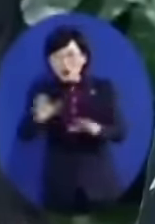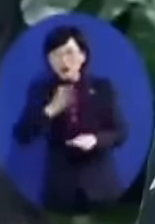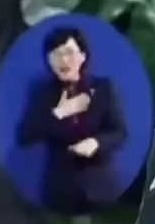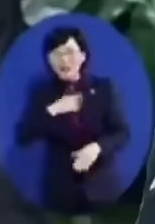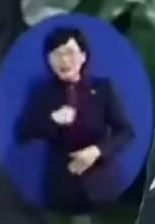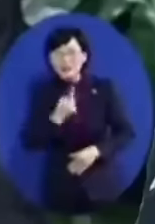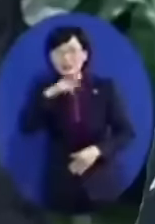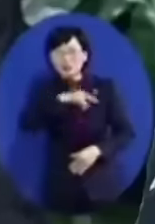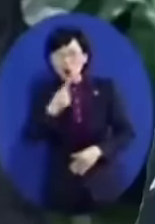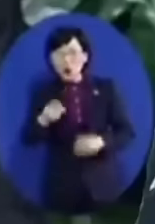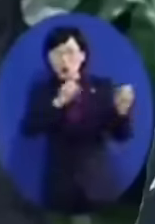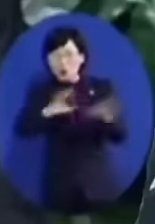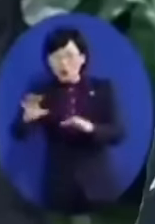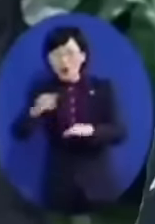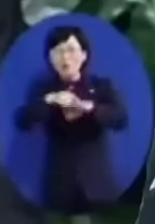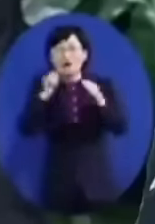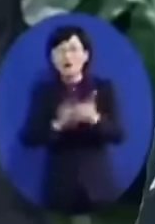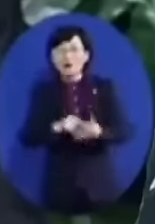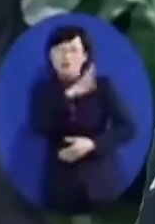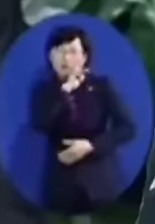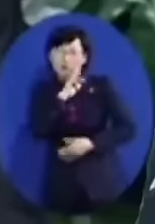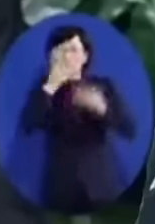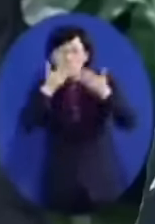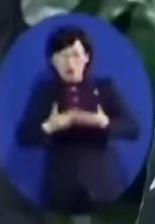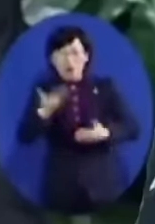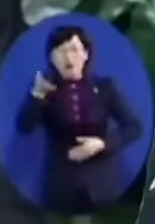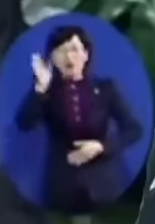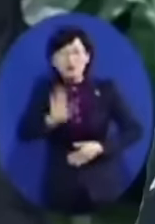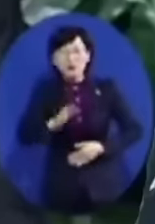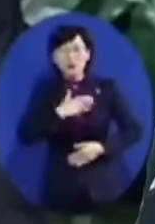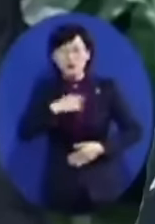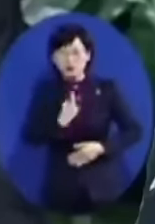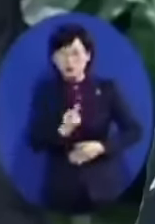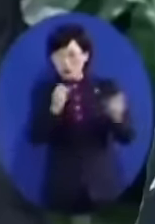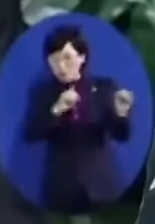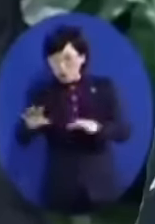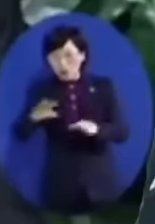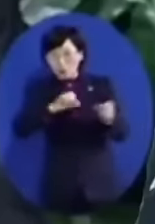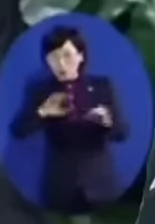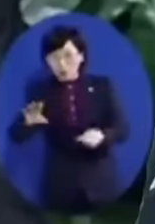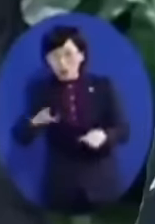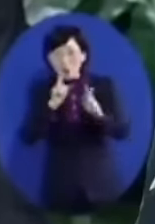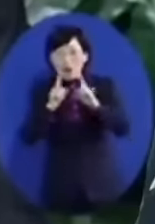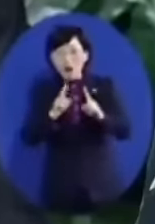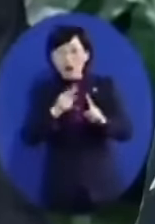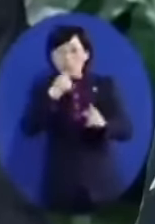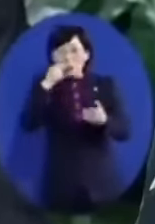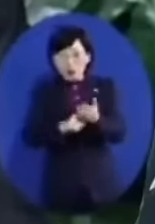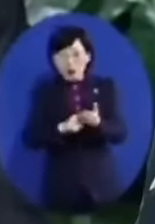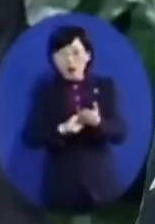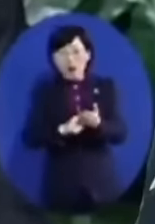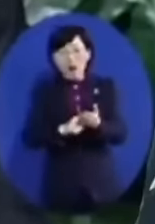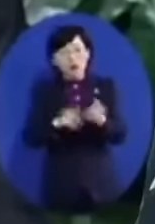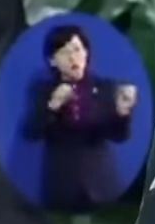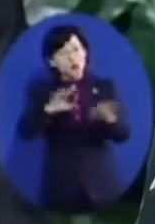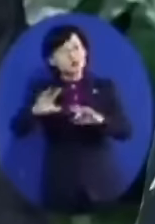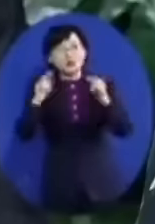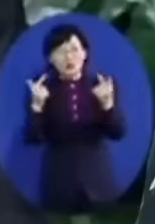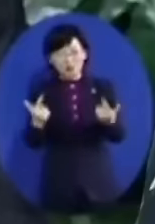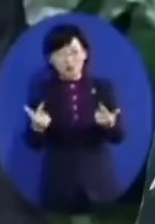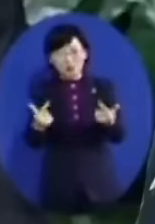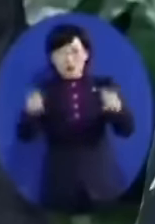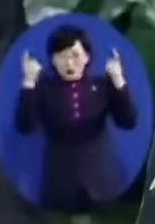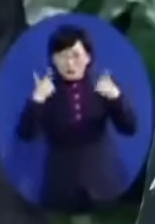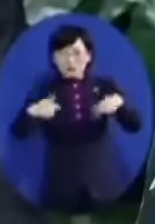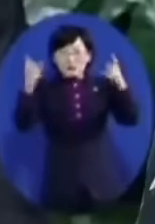버려야만 참된 마음의 평화를 얻겠는데 나 자신을 버린다고 하면서도 쉽게 버려지지가 않습니다. 늘